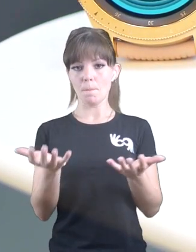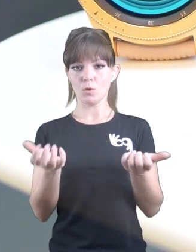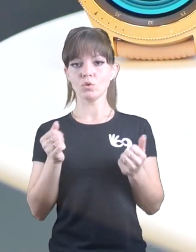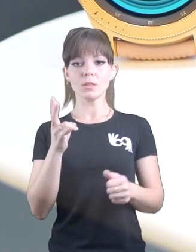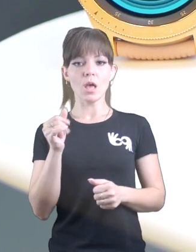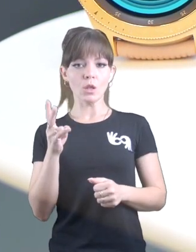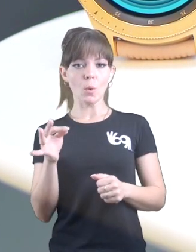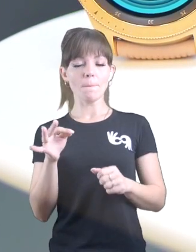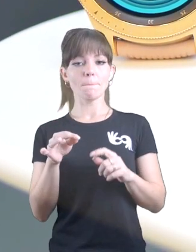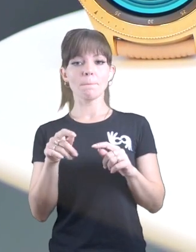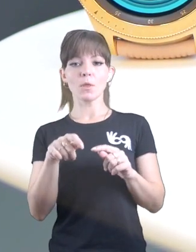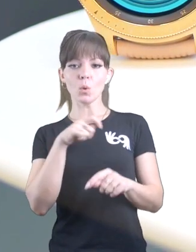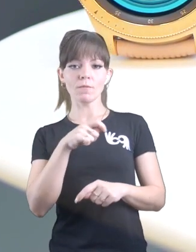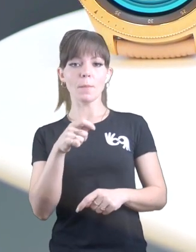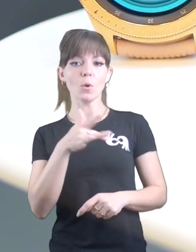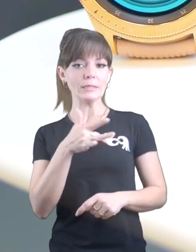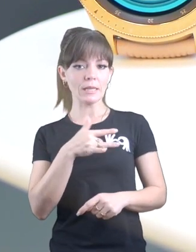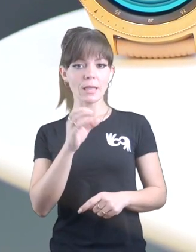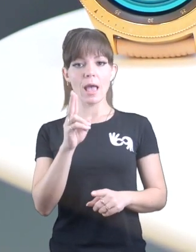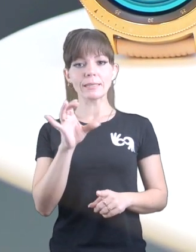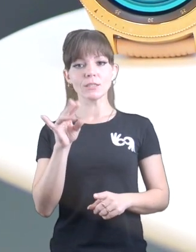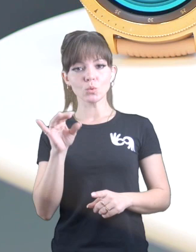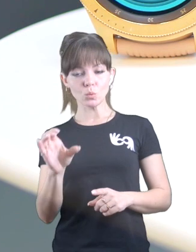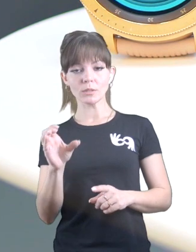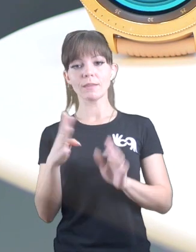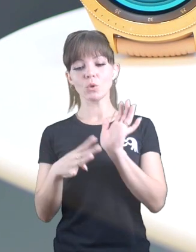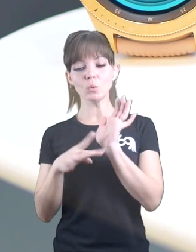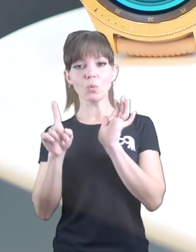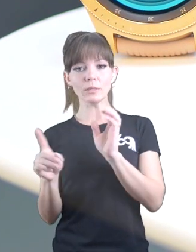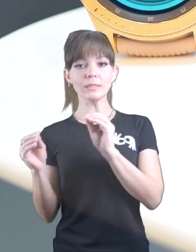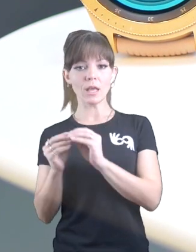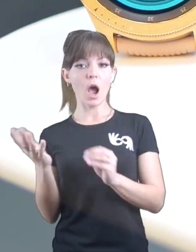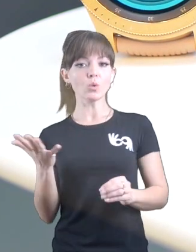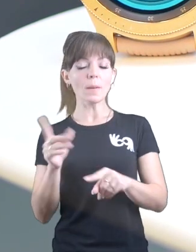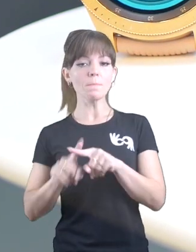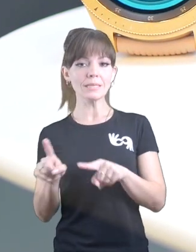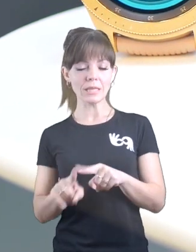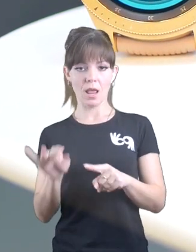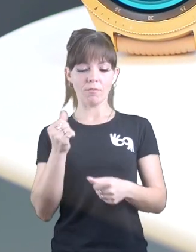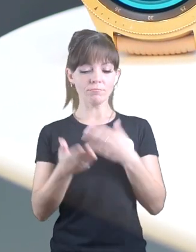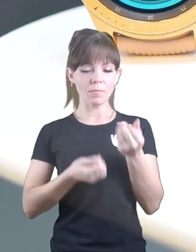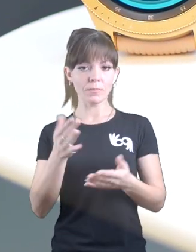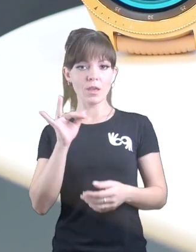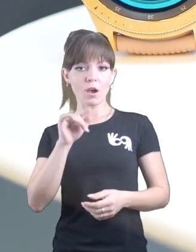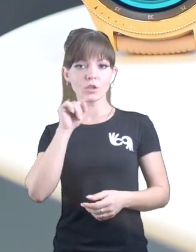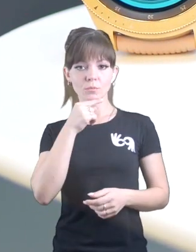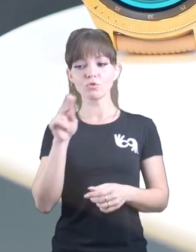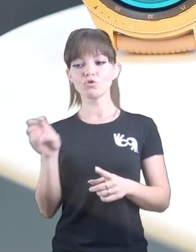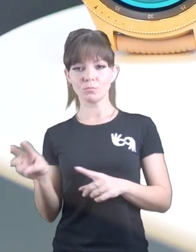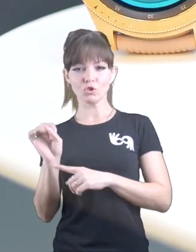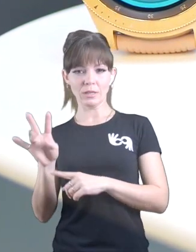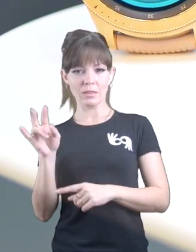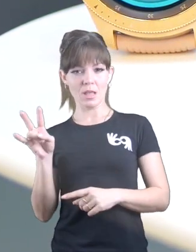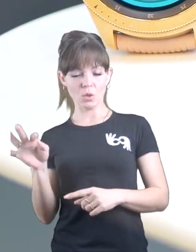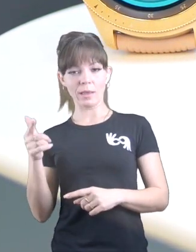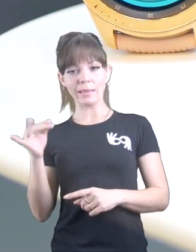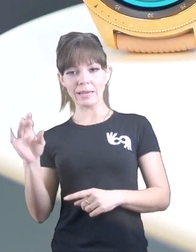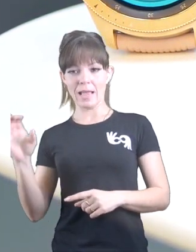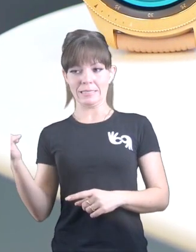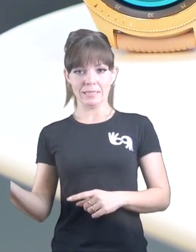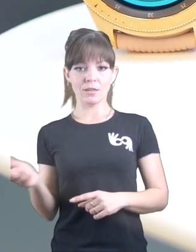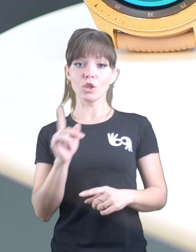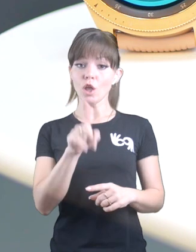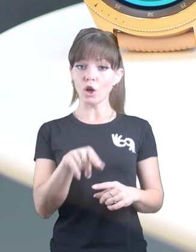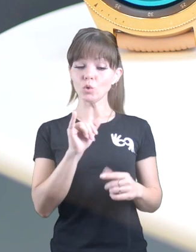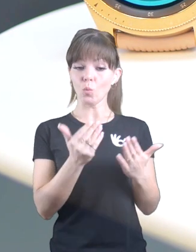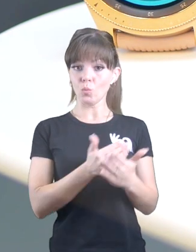новый 10-нанометровый процессор Exynos 9110, который быстрее и экономичнее 14-нанометрового чипа Gear